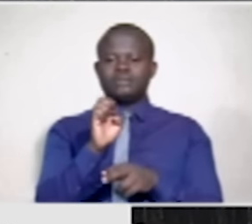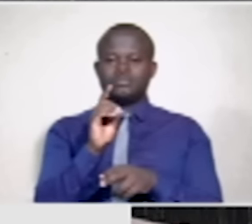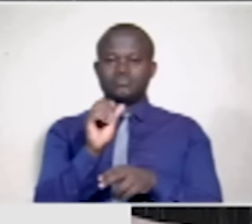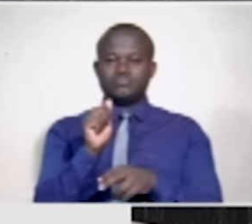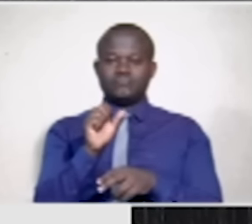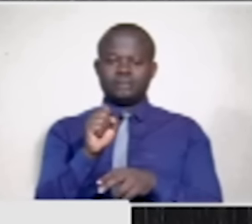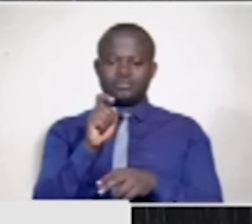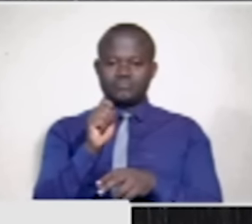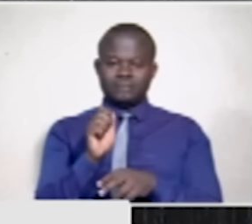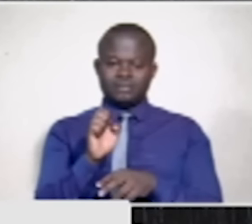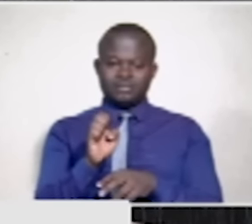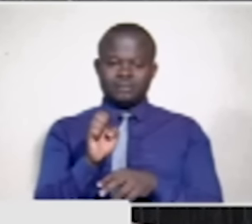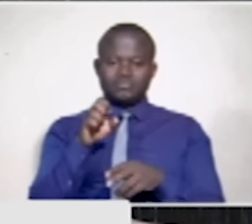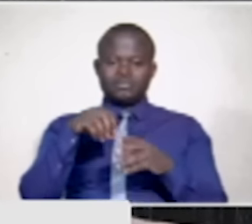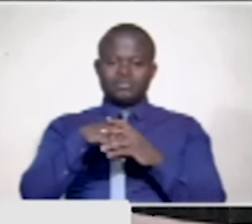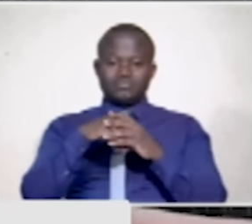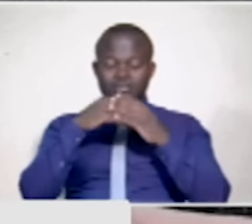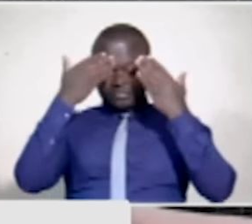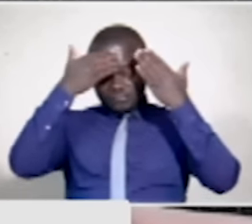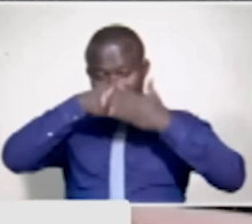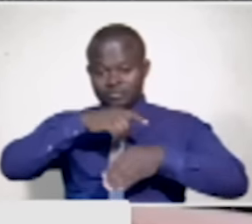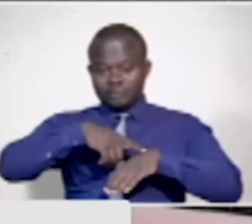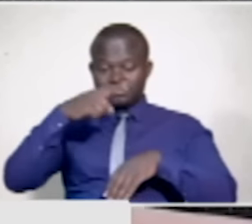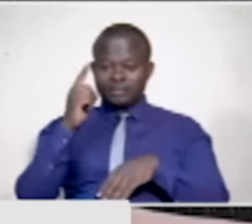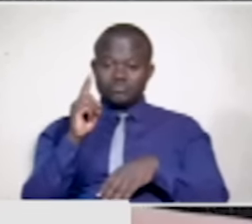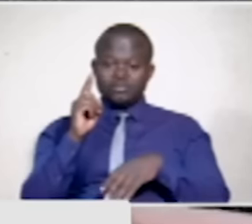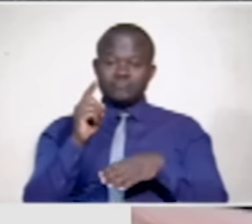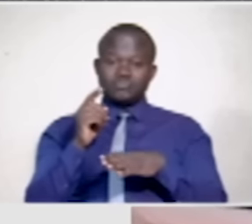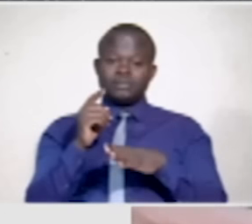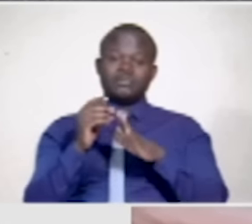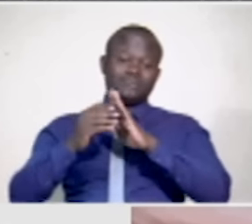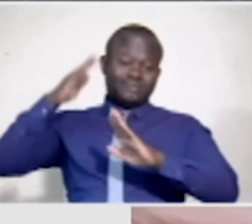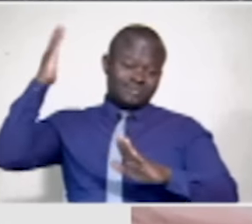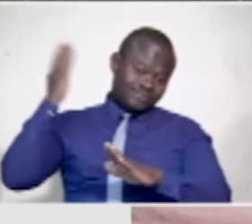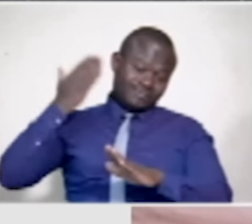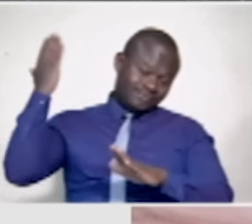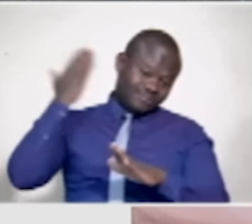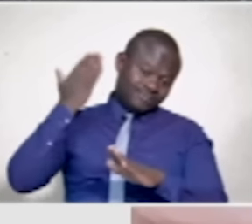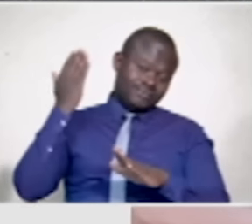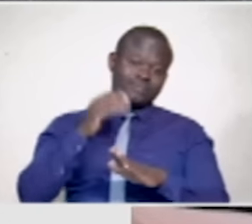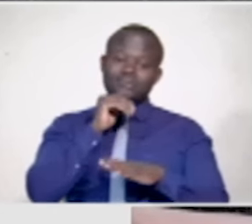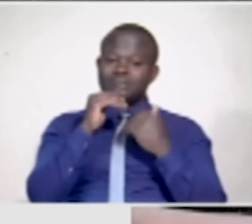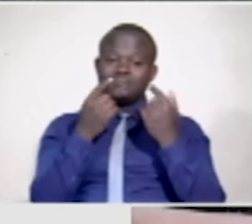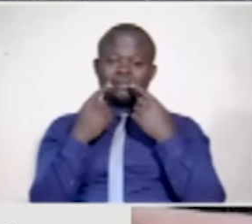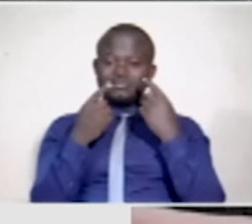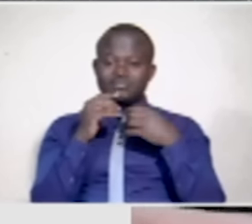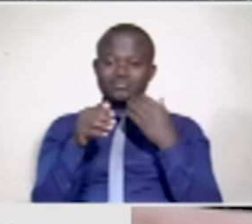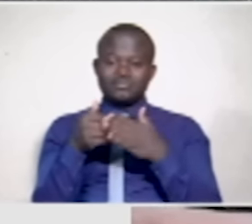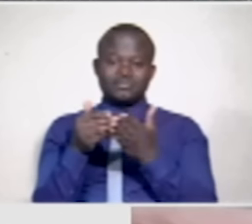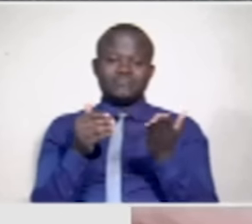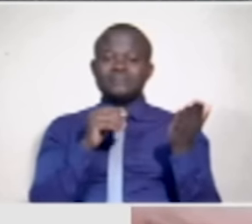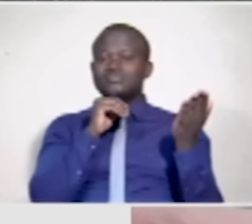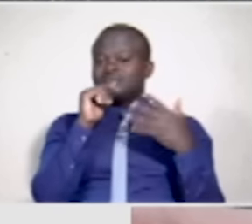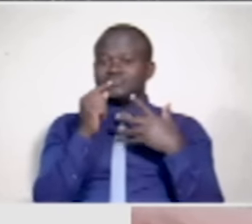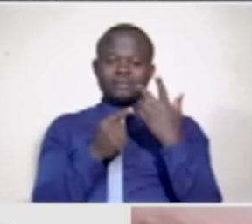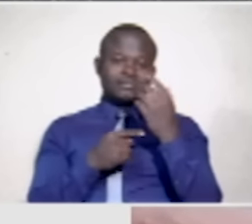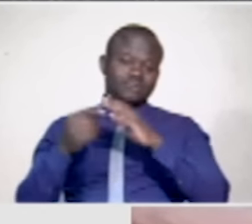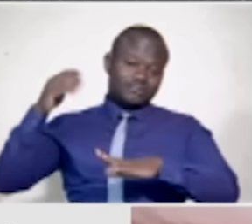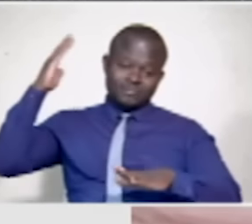noneho mu masaha saba z'ijoro twumva umuntu aturi hejuru arimo aradutemagura, tutabanye no kuvugana, nta kintu tuvuganye